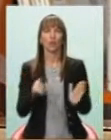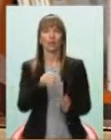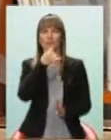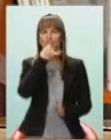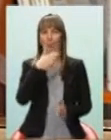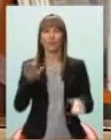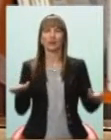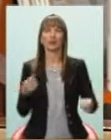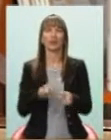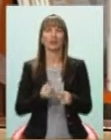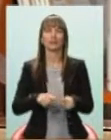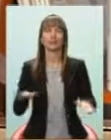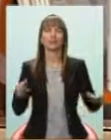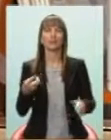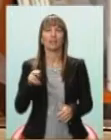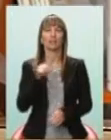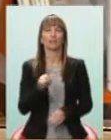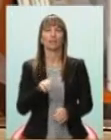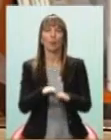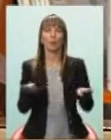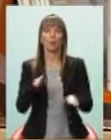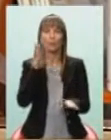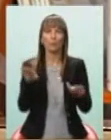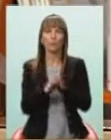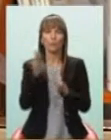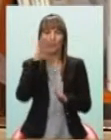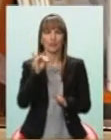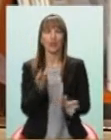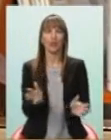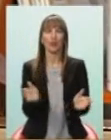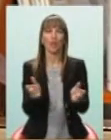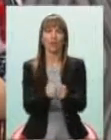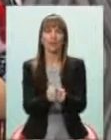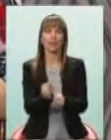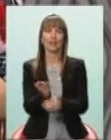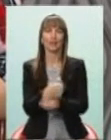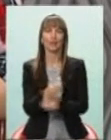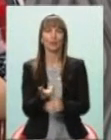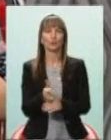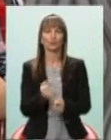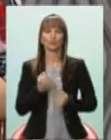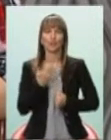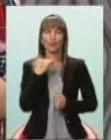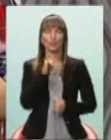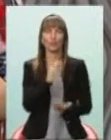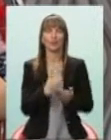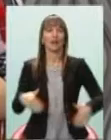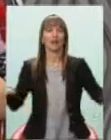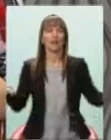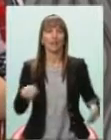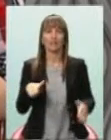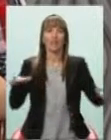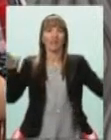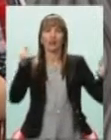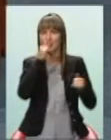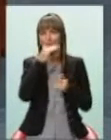можуть літати. Ці крилья їм для того, щоб плавати під водою і ловити рибу. Дуже прикро, коли в тебе є крила, а ти навіть літати не